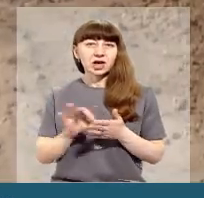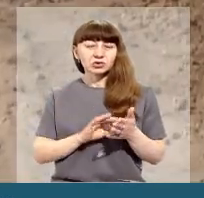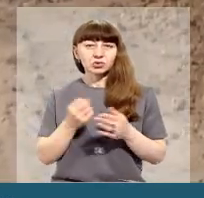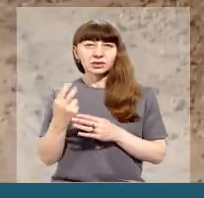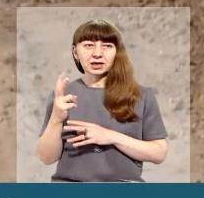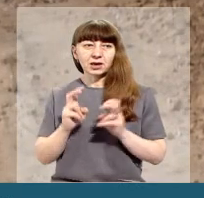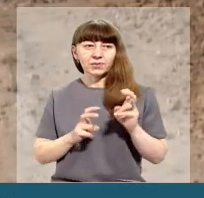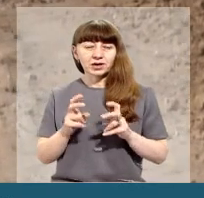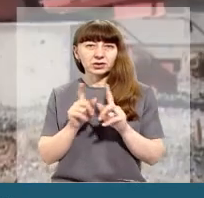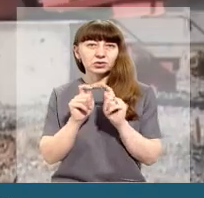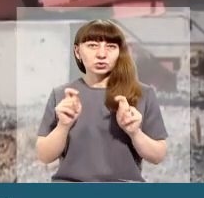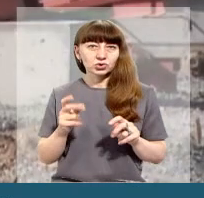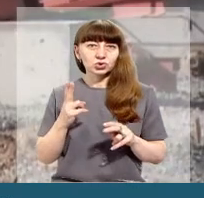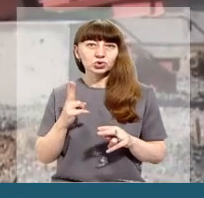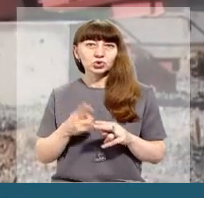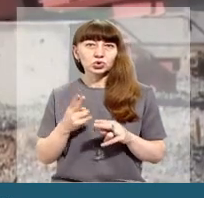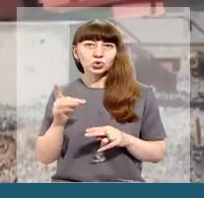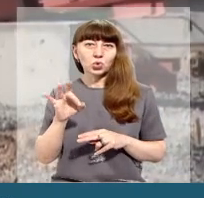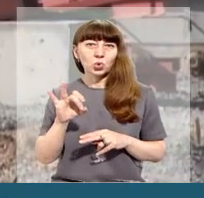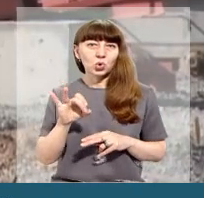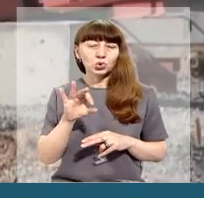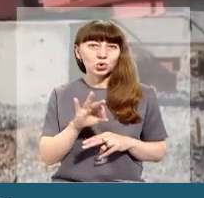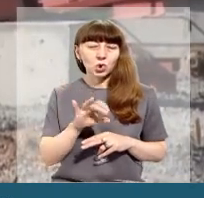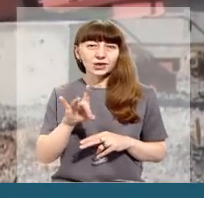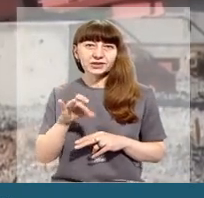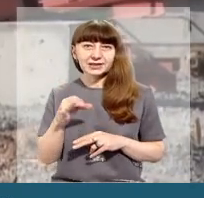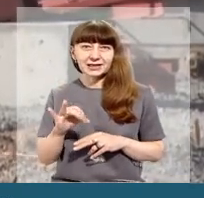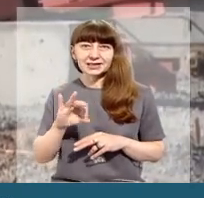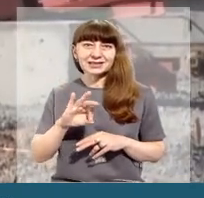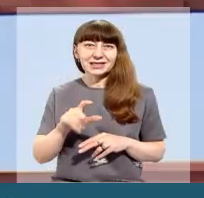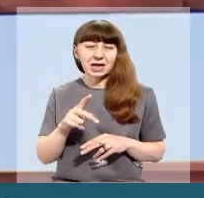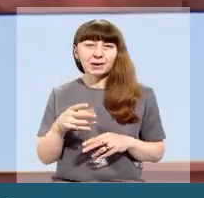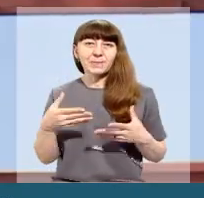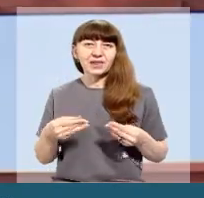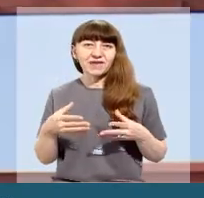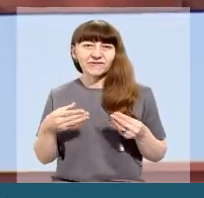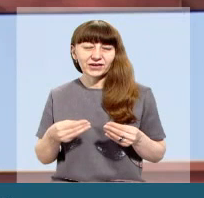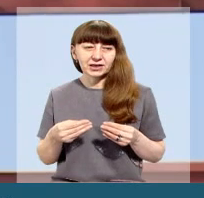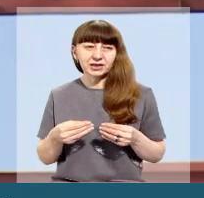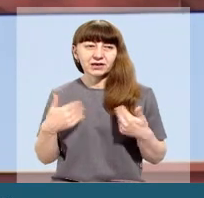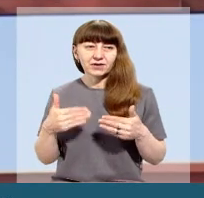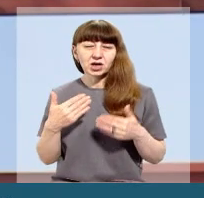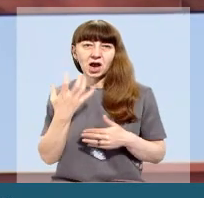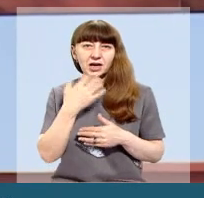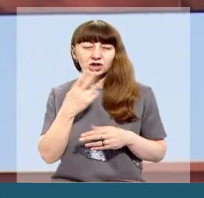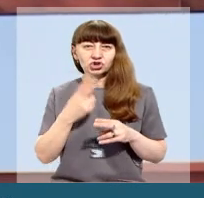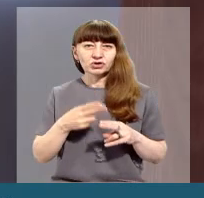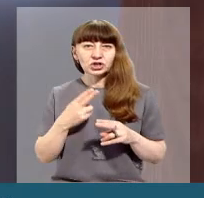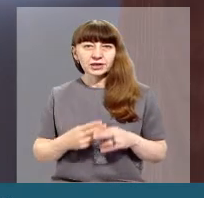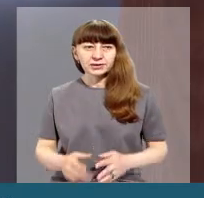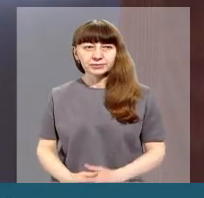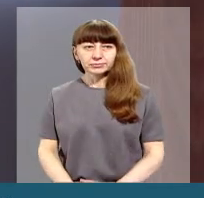нескольких предприятий. Запустят чугунно-литейные, сталеплавильные заводы, а также завод по производству горячебрикетированного